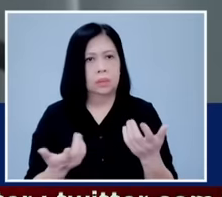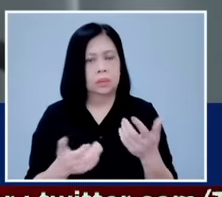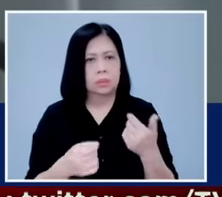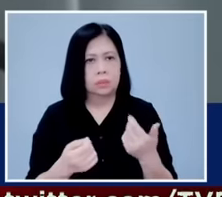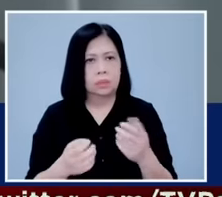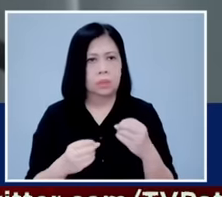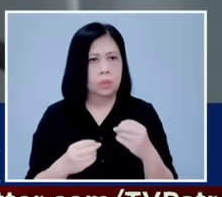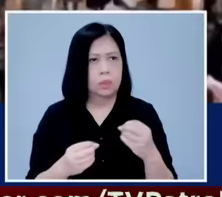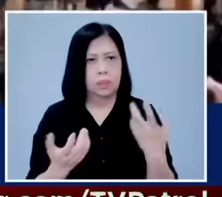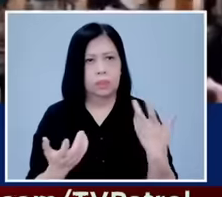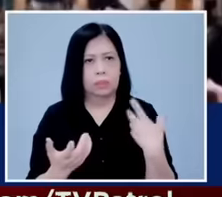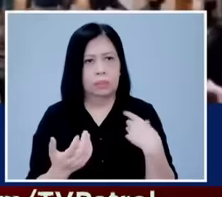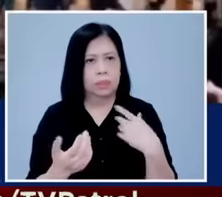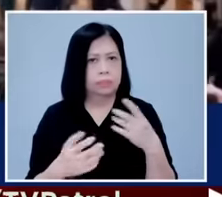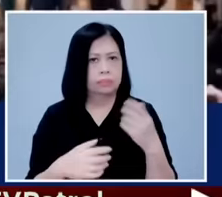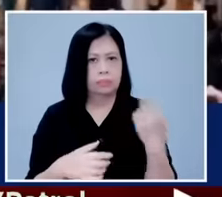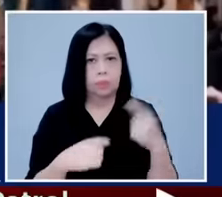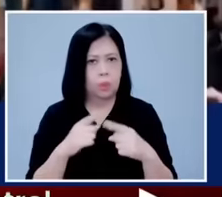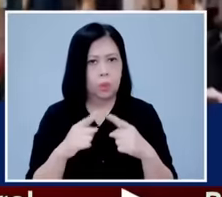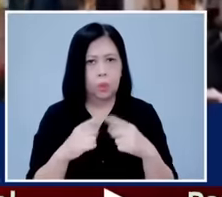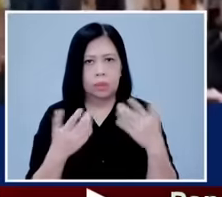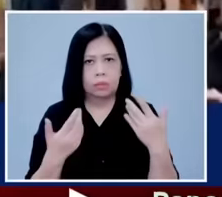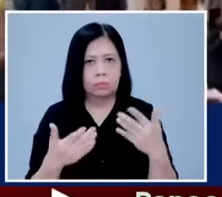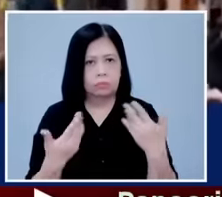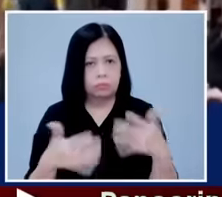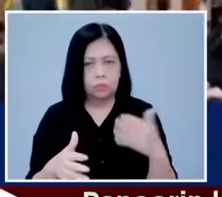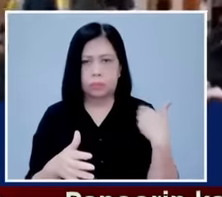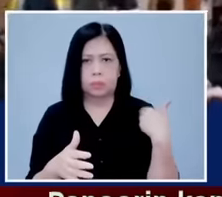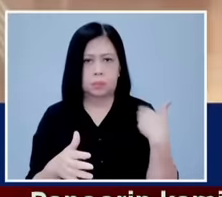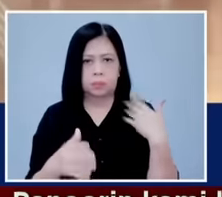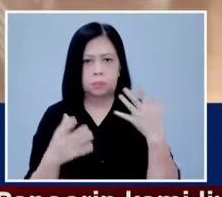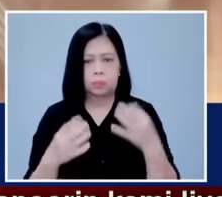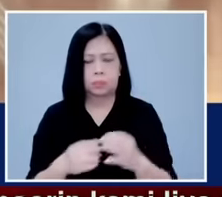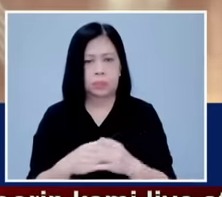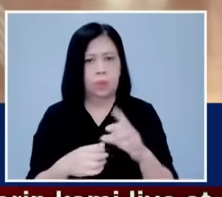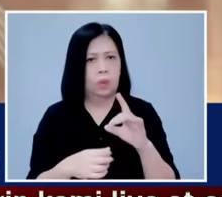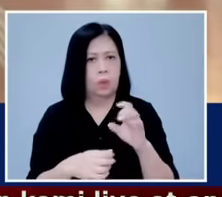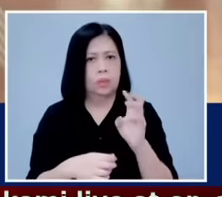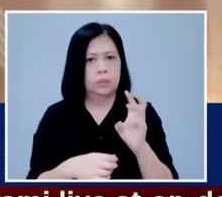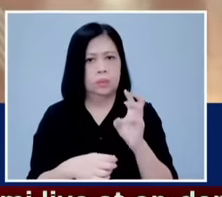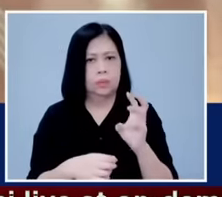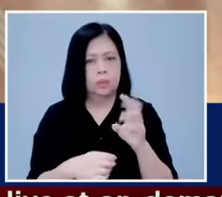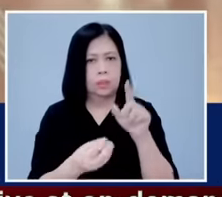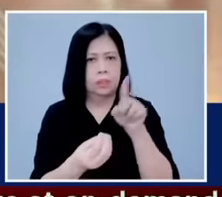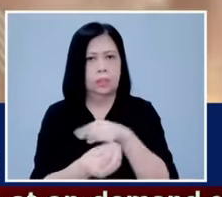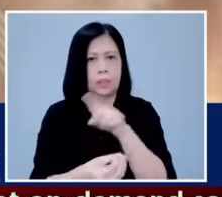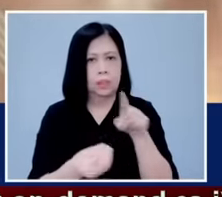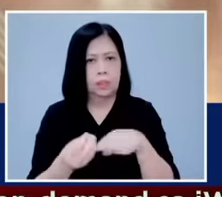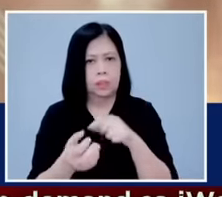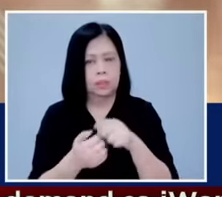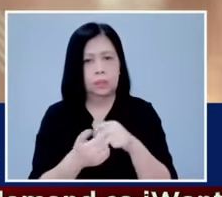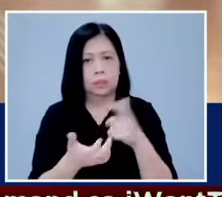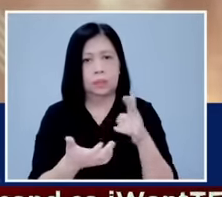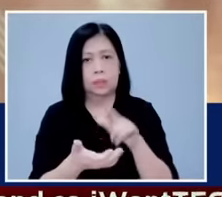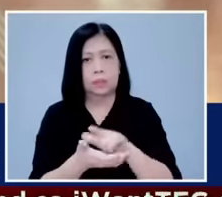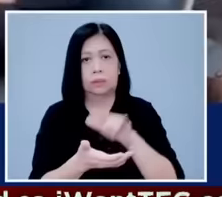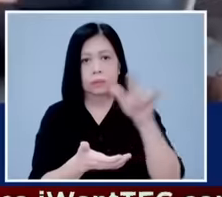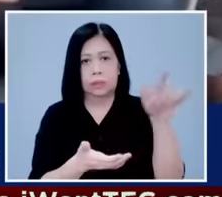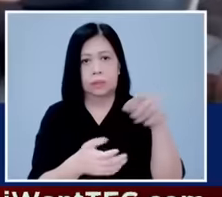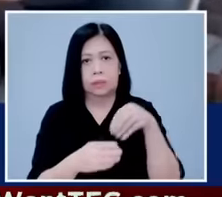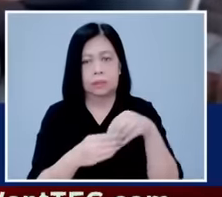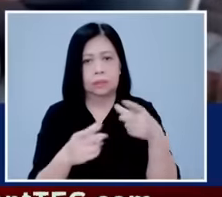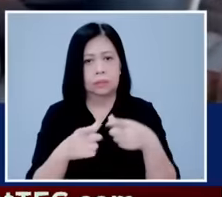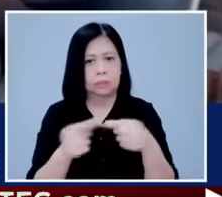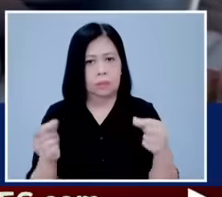fixed conclusive date. Dagdag ng kalihim, umabot na sa 160 ang kanseladong domestic flights sa Japan,